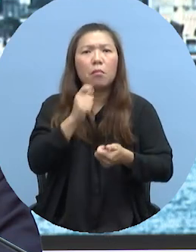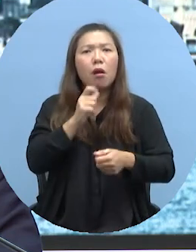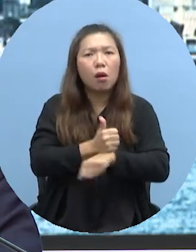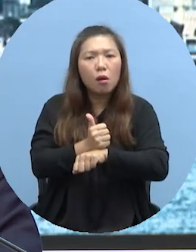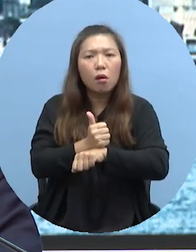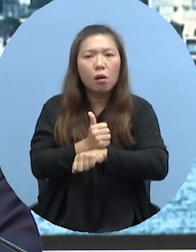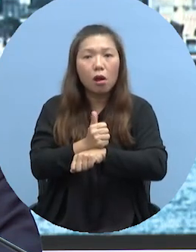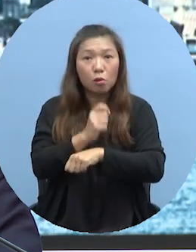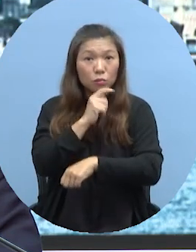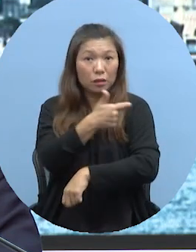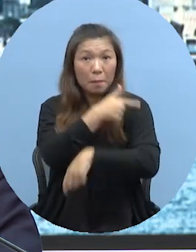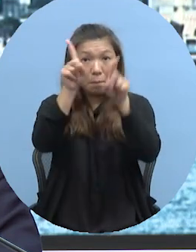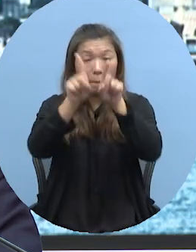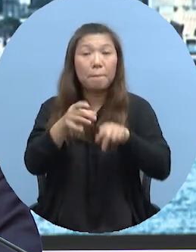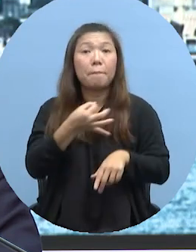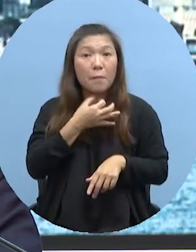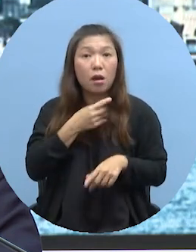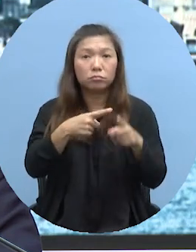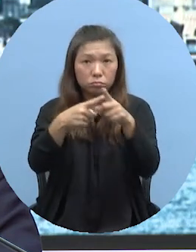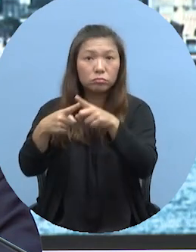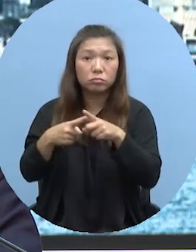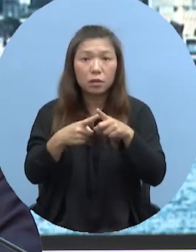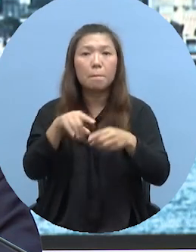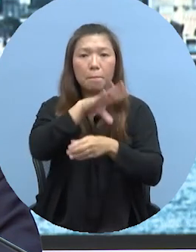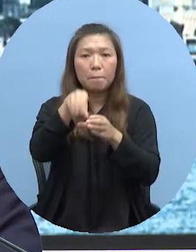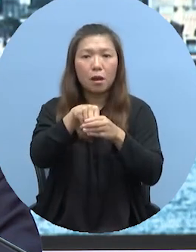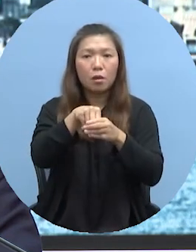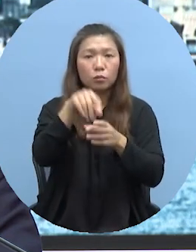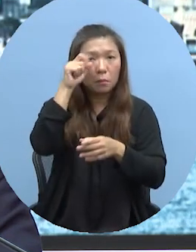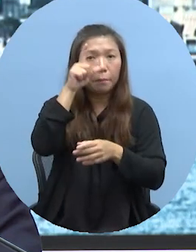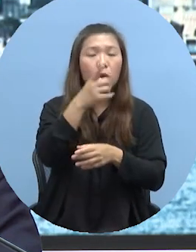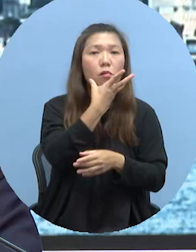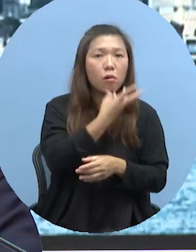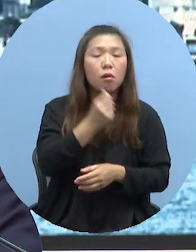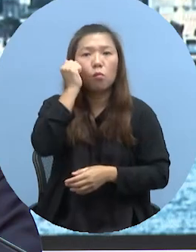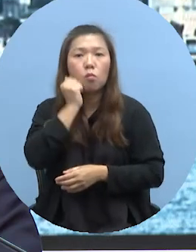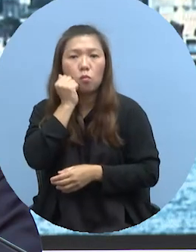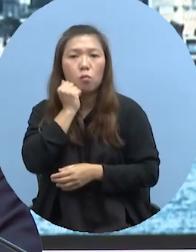完成接種的人士，包括尤其是一老一幼，就